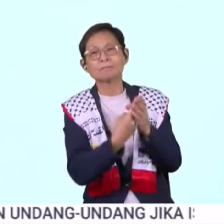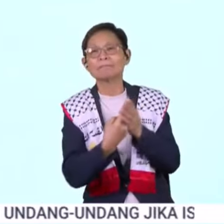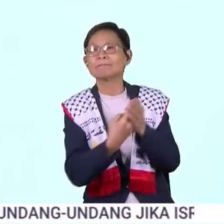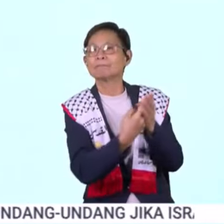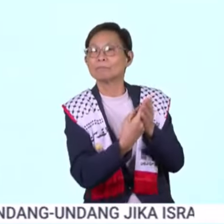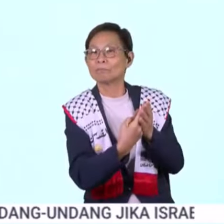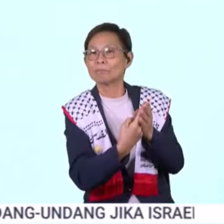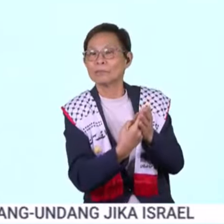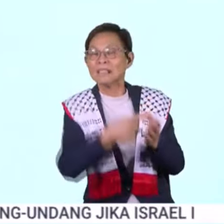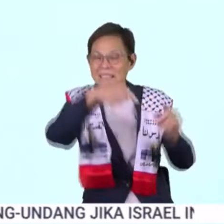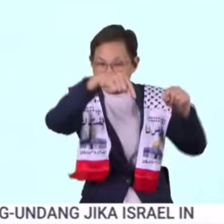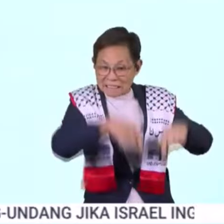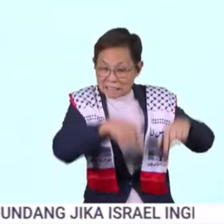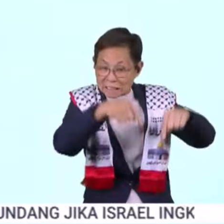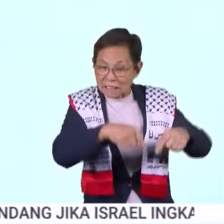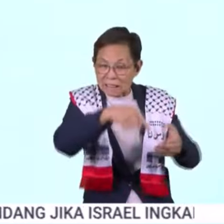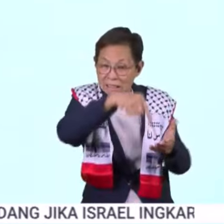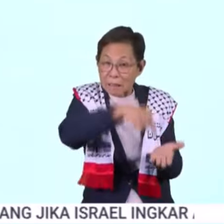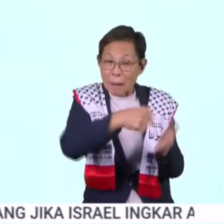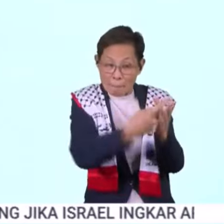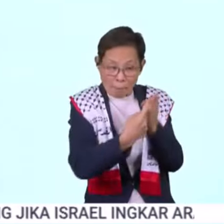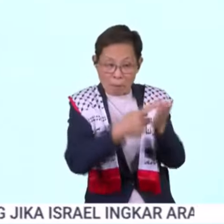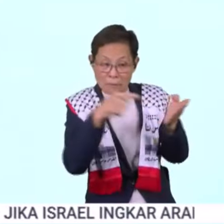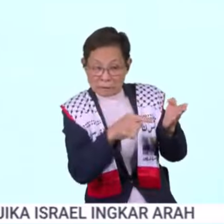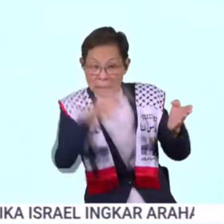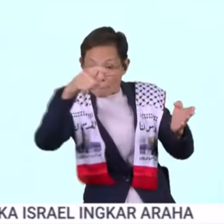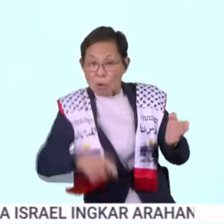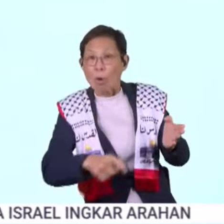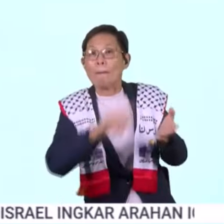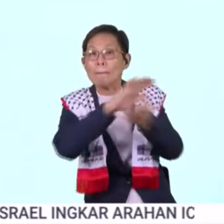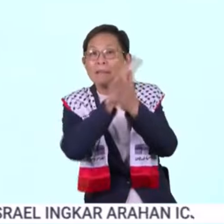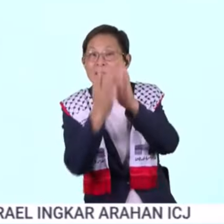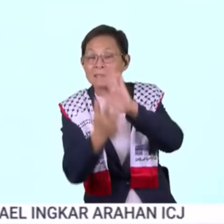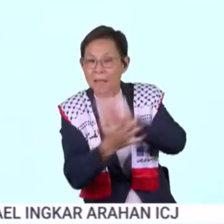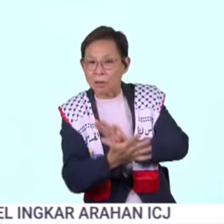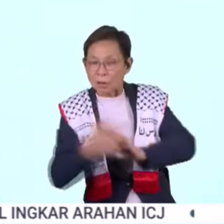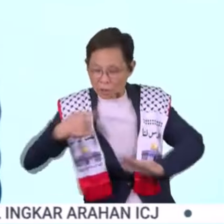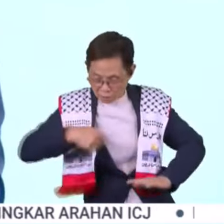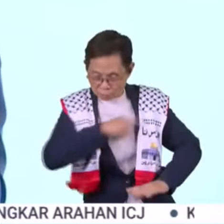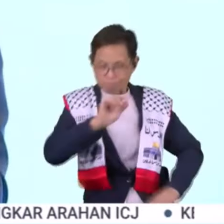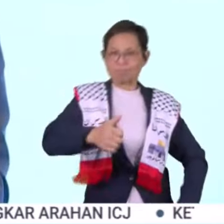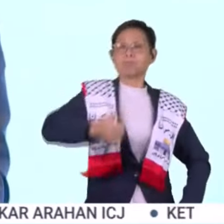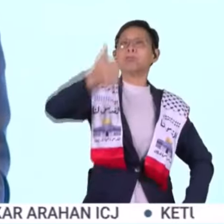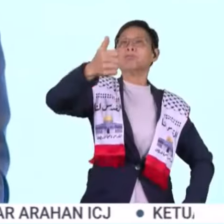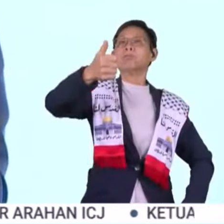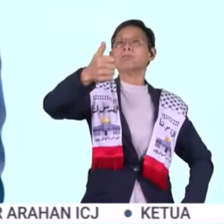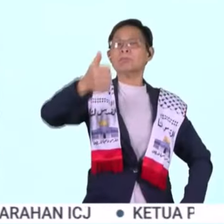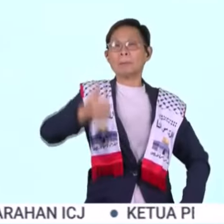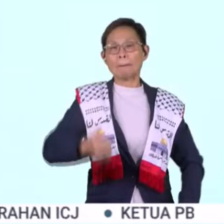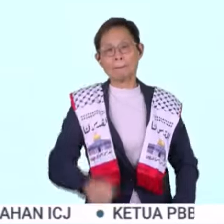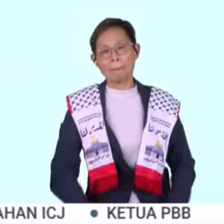perpaduan. Ini harus menjadi satu perkara yang kita utamakan.